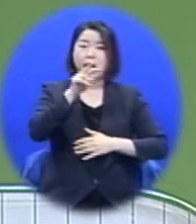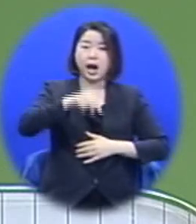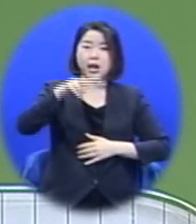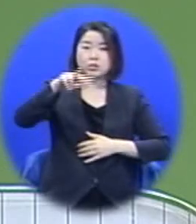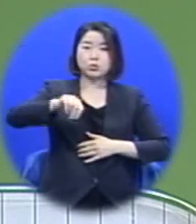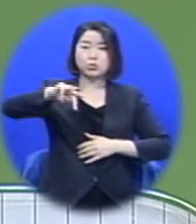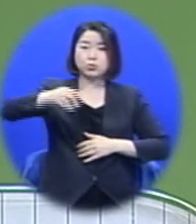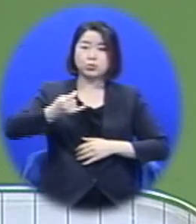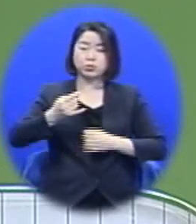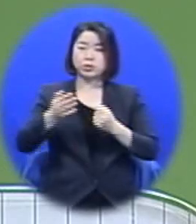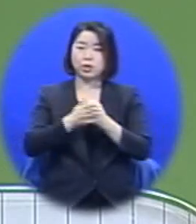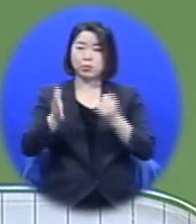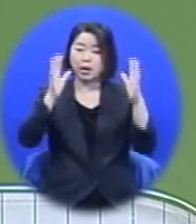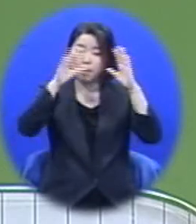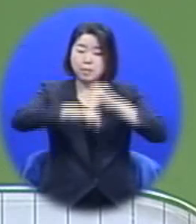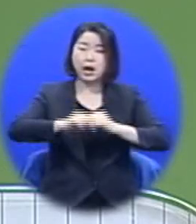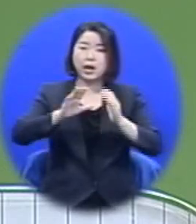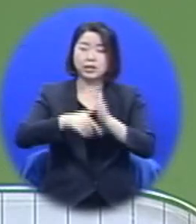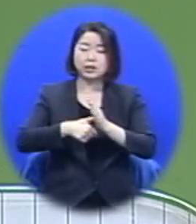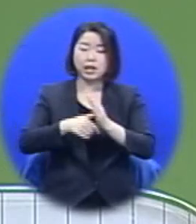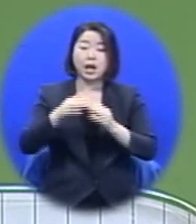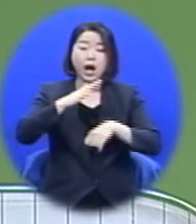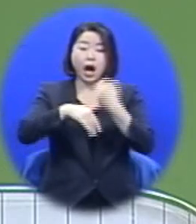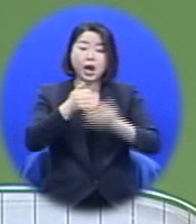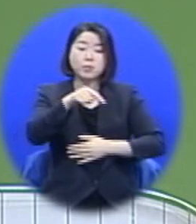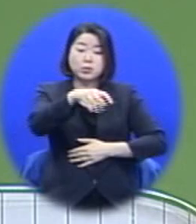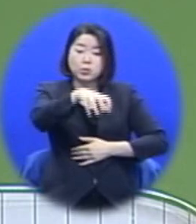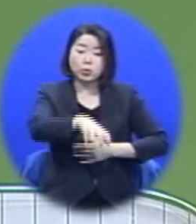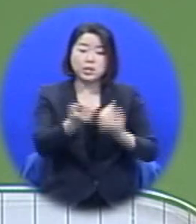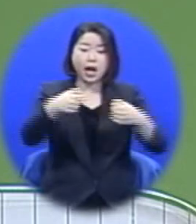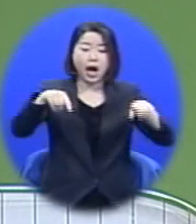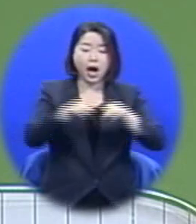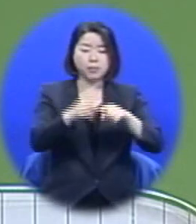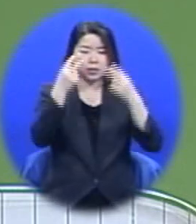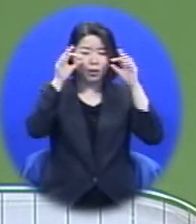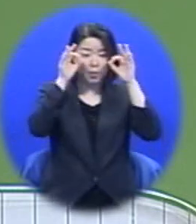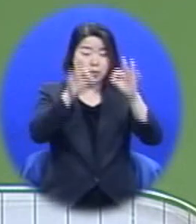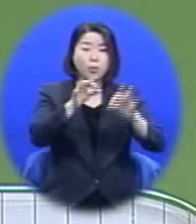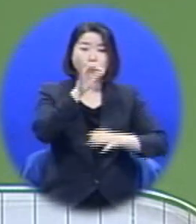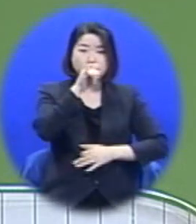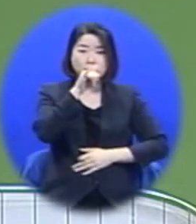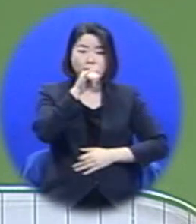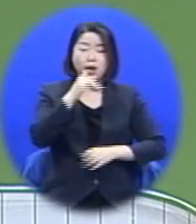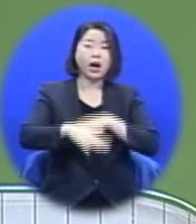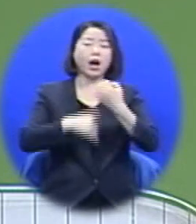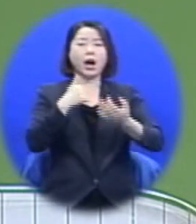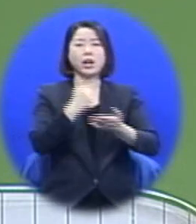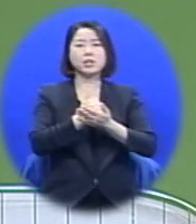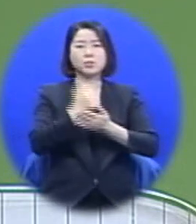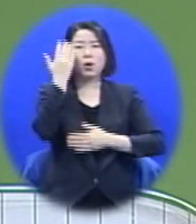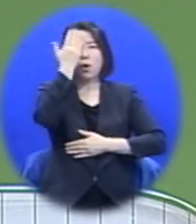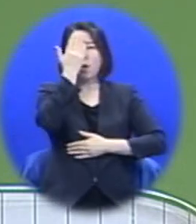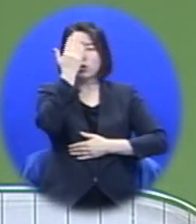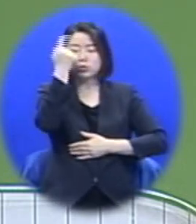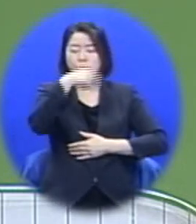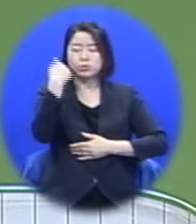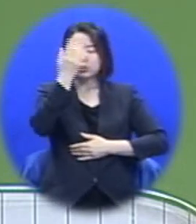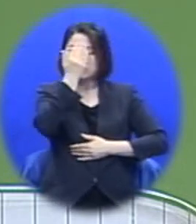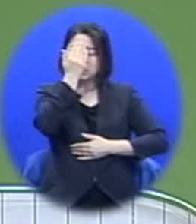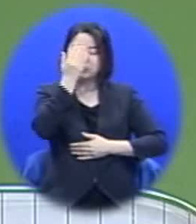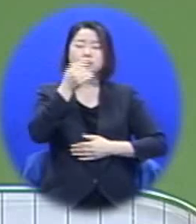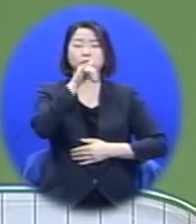하나님은 그것을 같이 그 자리에서 지켜보고 계셨습니다 하나님이 하신 것은 얼굴을 감 주신 것